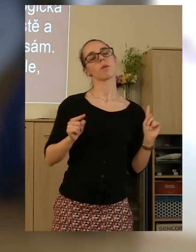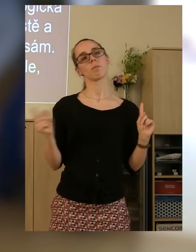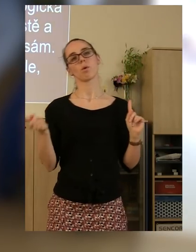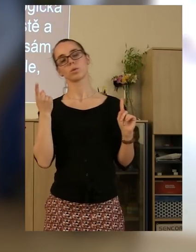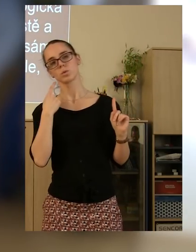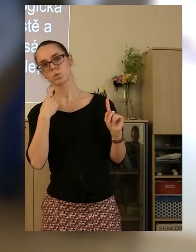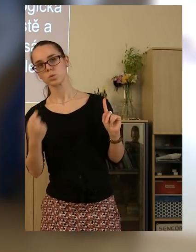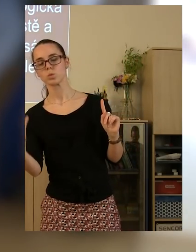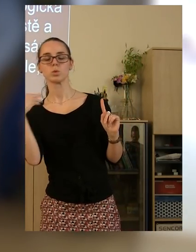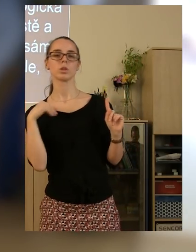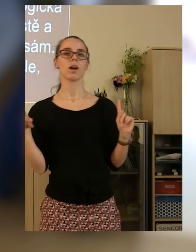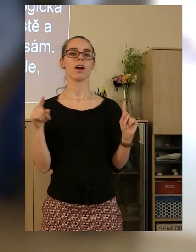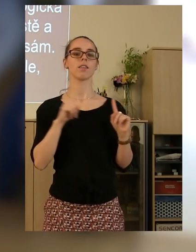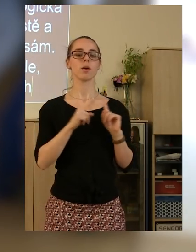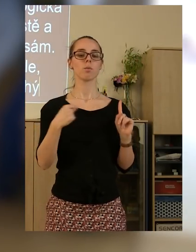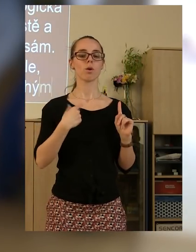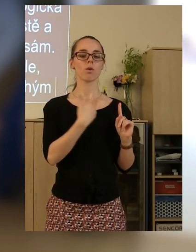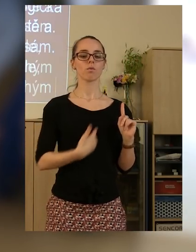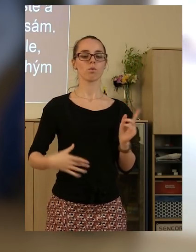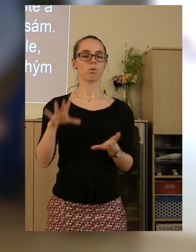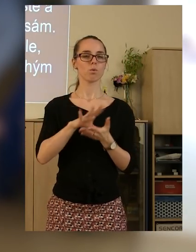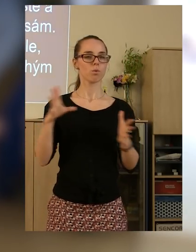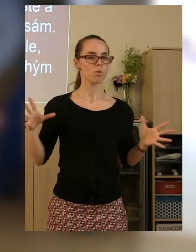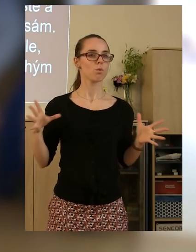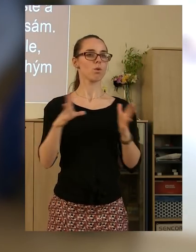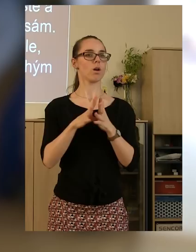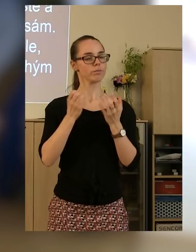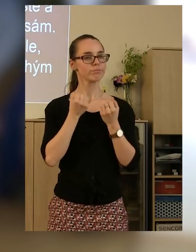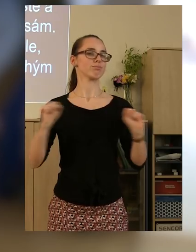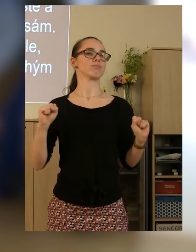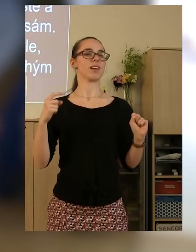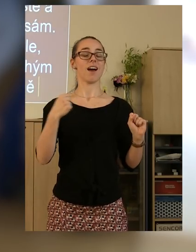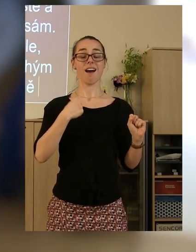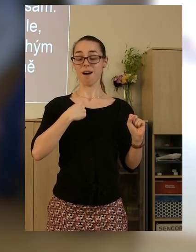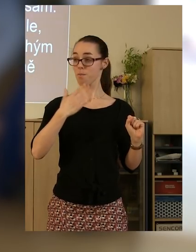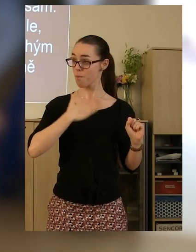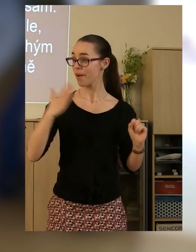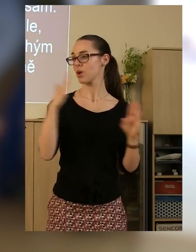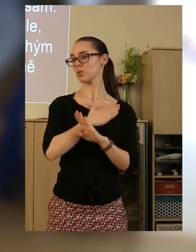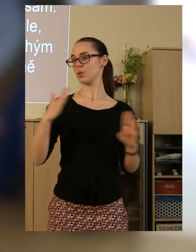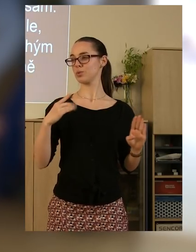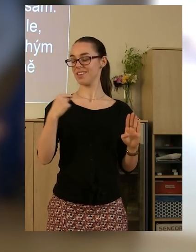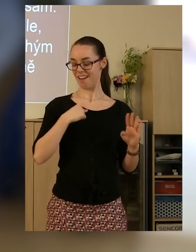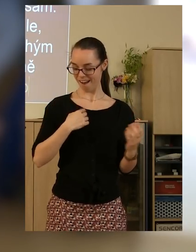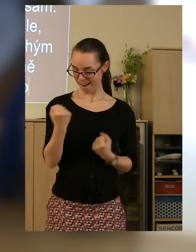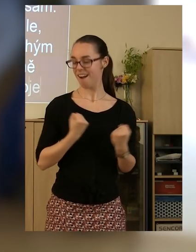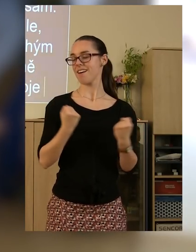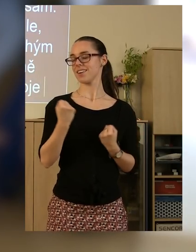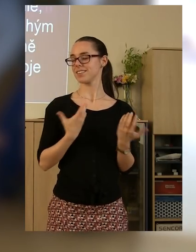nepřisoudit druhým lidem, to všechno s tím klidně můžu dělat, protože to je moje svobodná vůle.